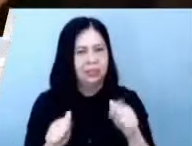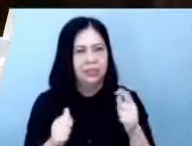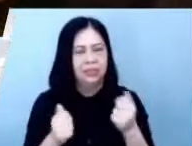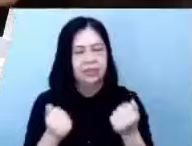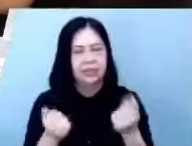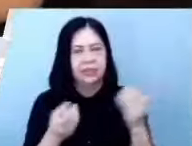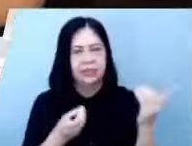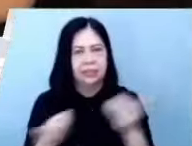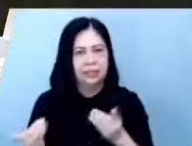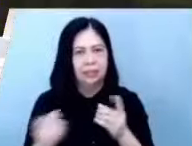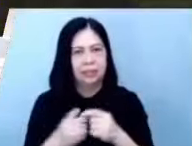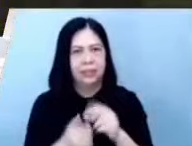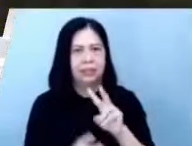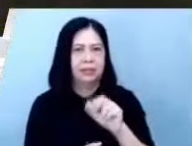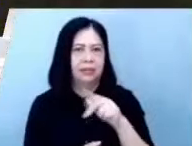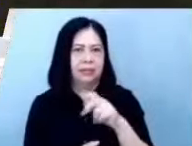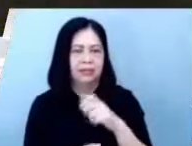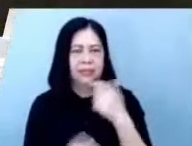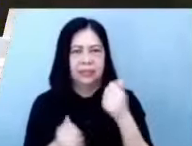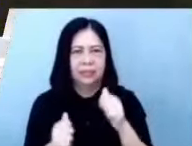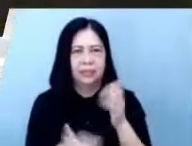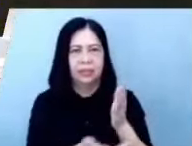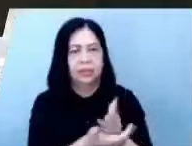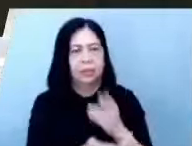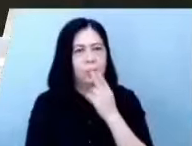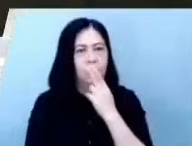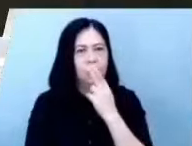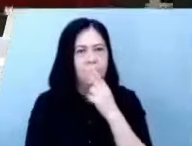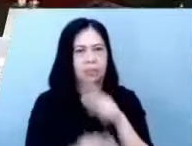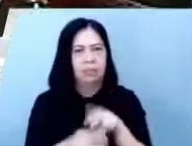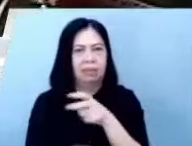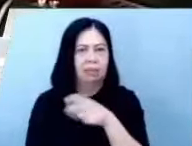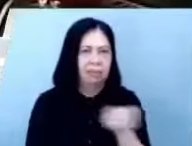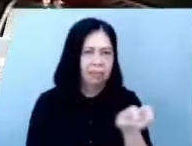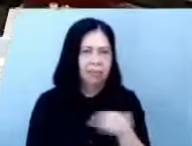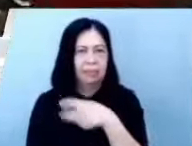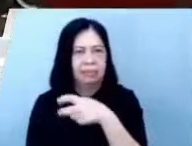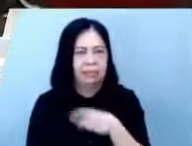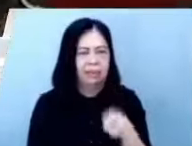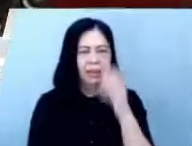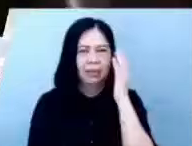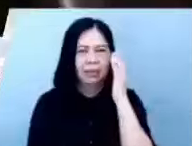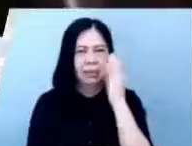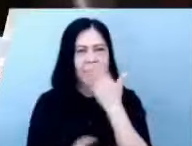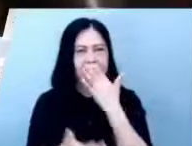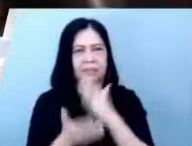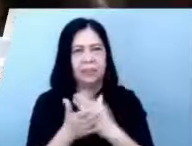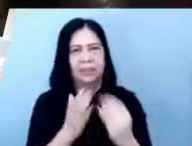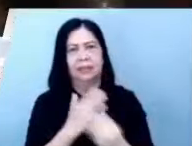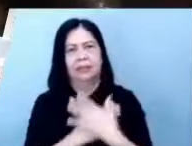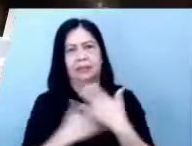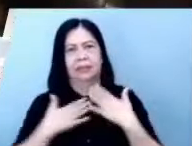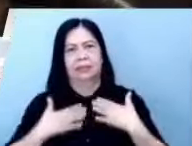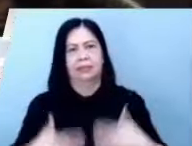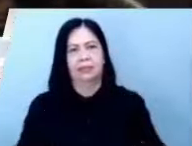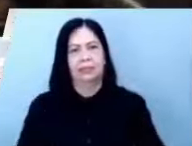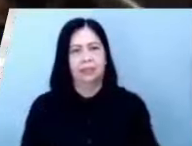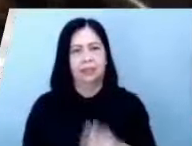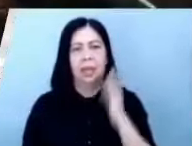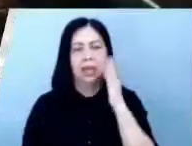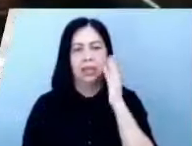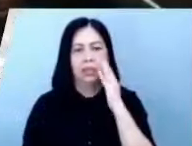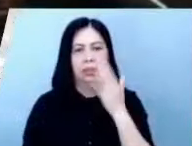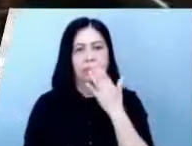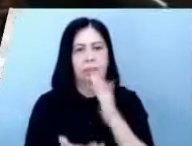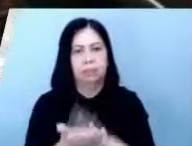para matigil siya sa UOC. Pero pabalik-balik din siya rito kahit pa alam niyang may masamang epekto sa katawan. Alam ko pong masama talaga yon